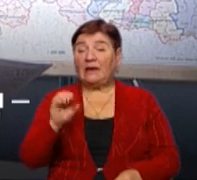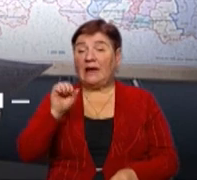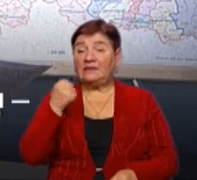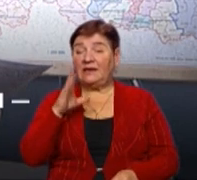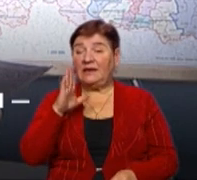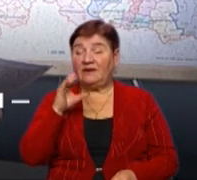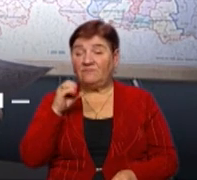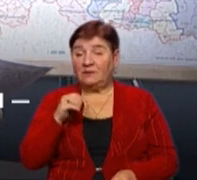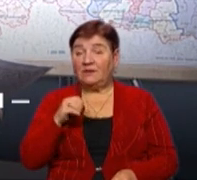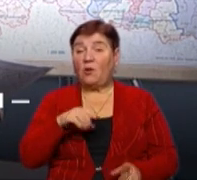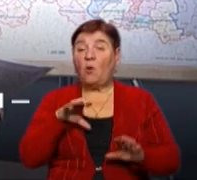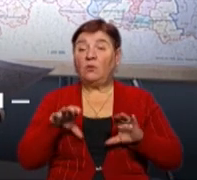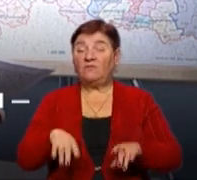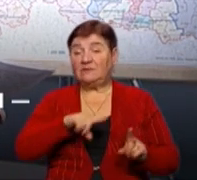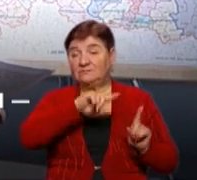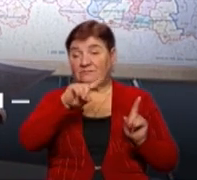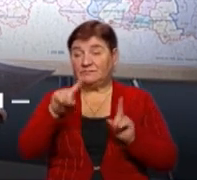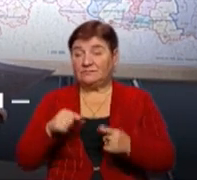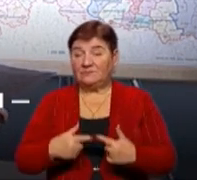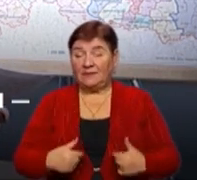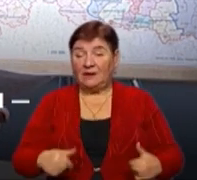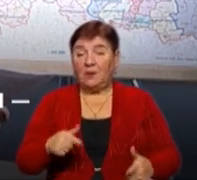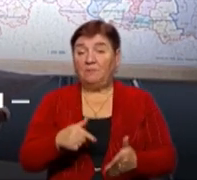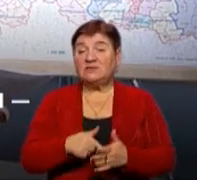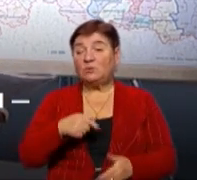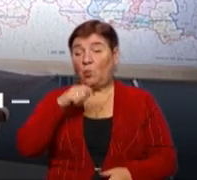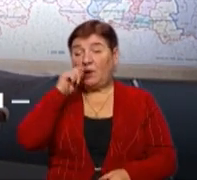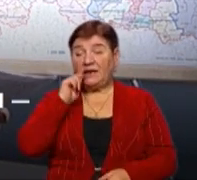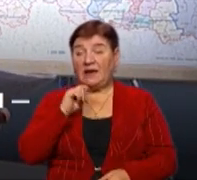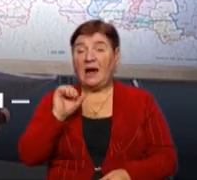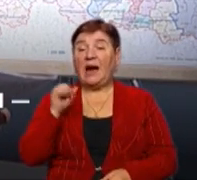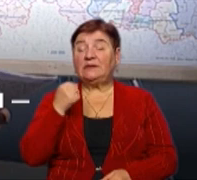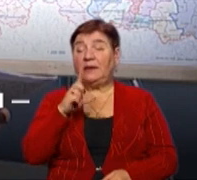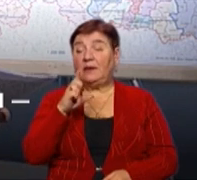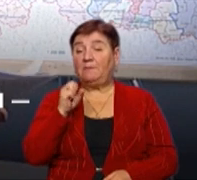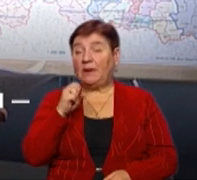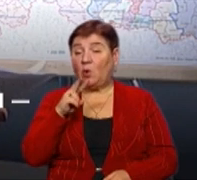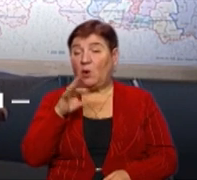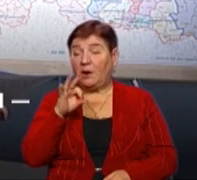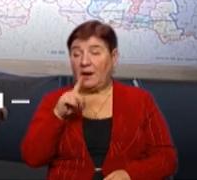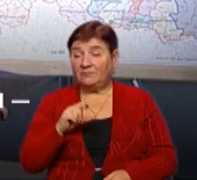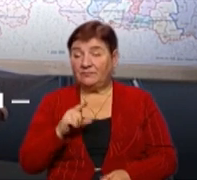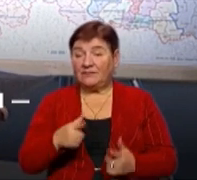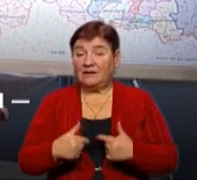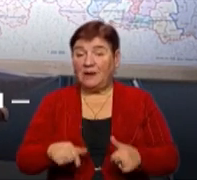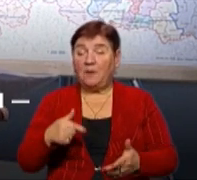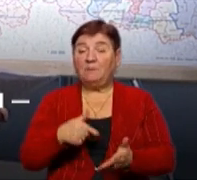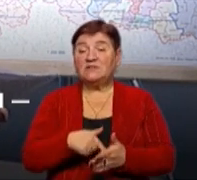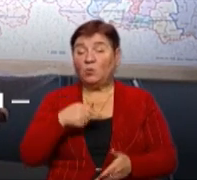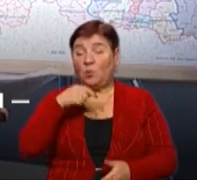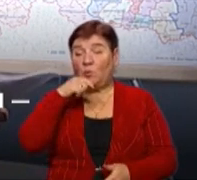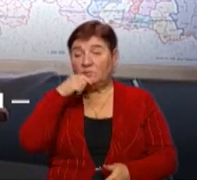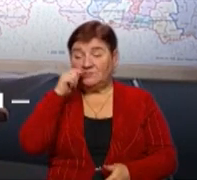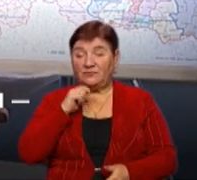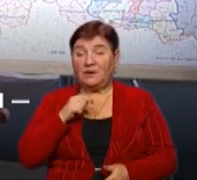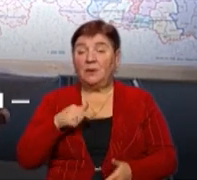Андріїв, голова Закарпатського регіонального відділення Асоціації міст України, Андрій Балога, член правління Асоціації міст України,